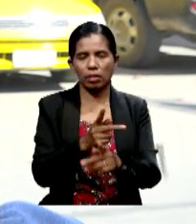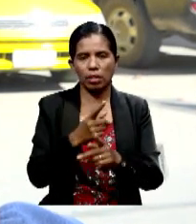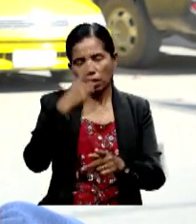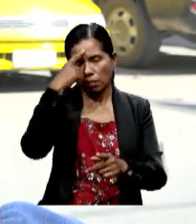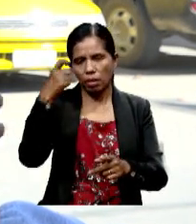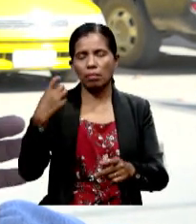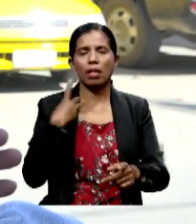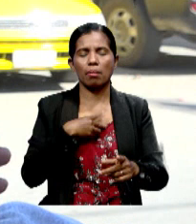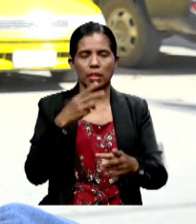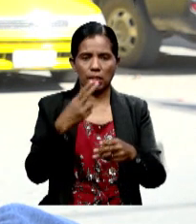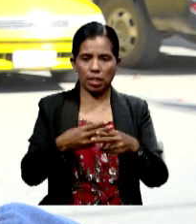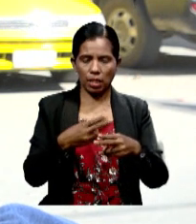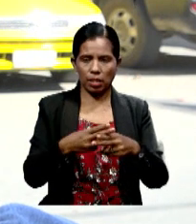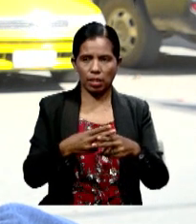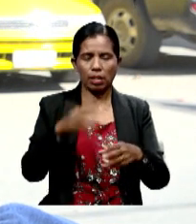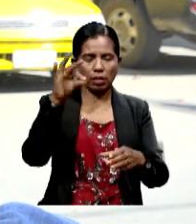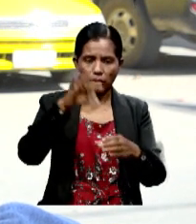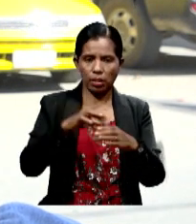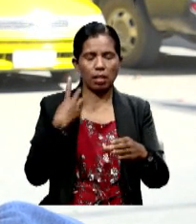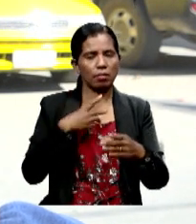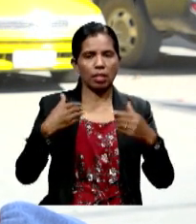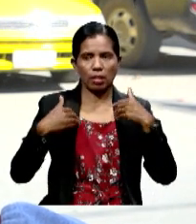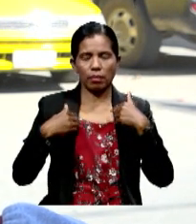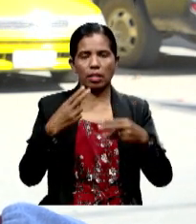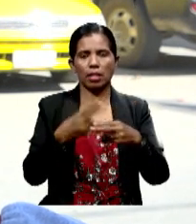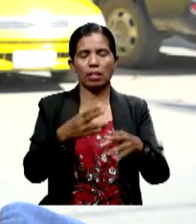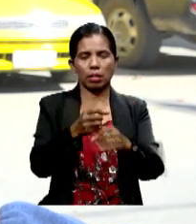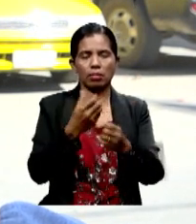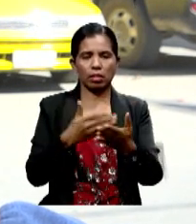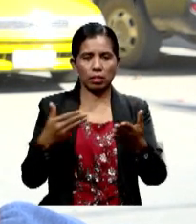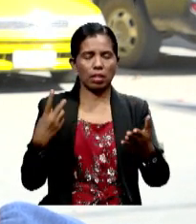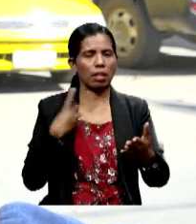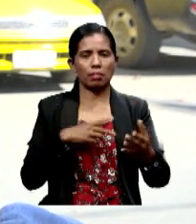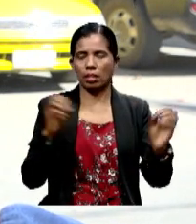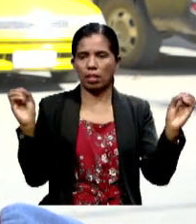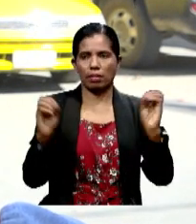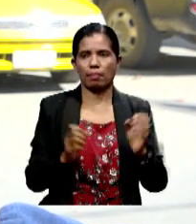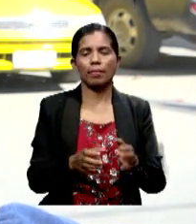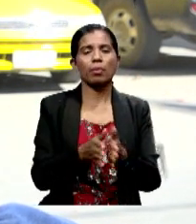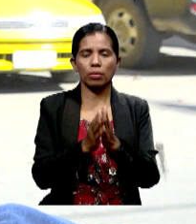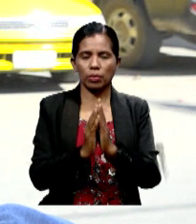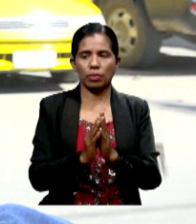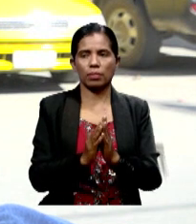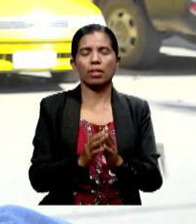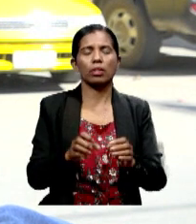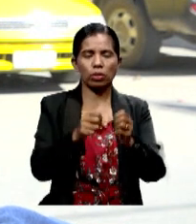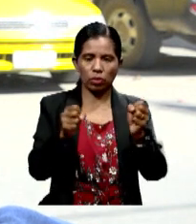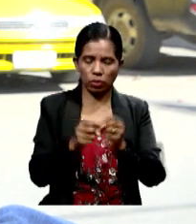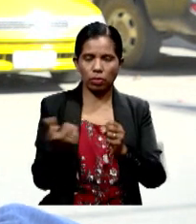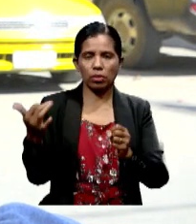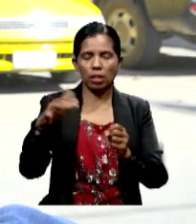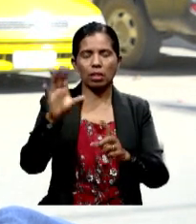laiha. Naran botami iha. Naran simu sasan laiha. Ne ami husus dia ba suku sira ho sefi aldea sira hari di dia